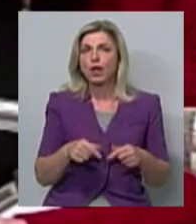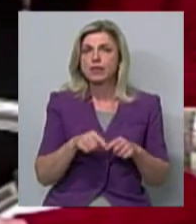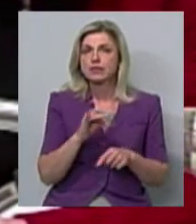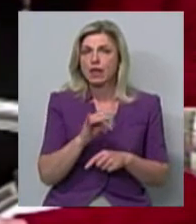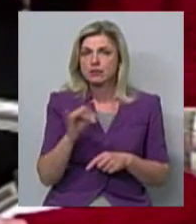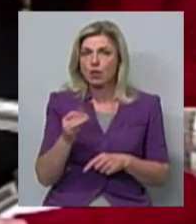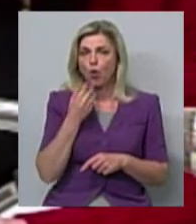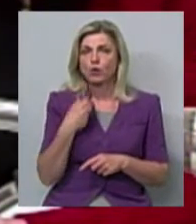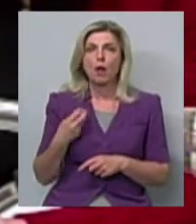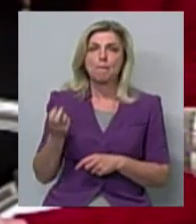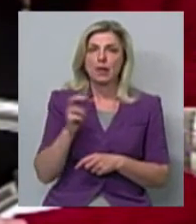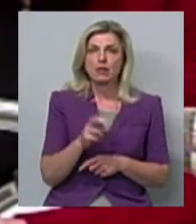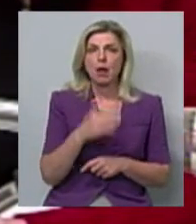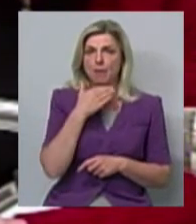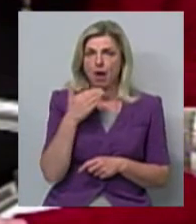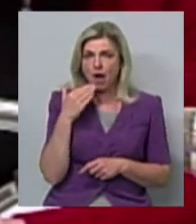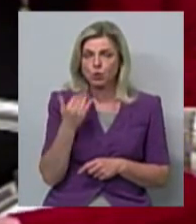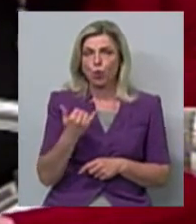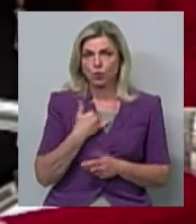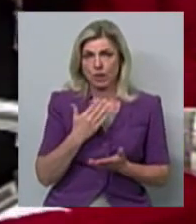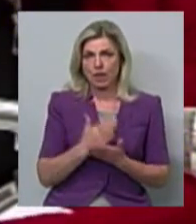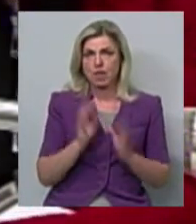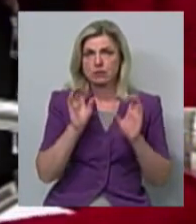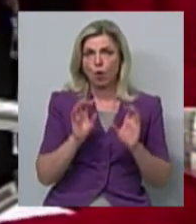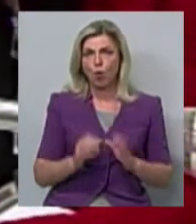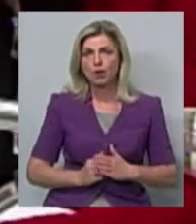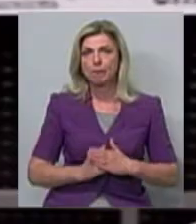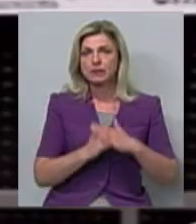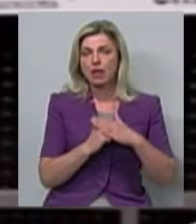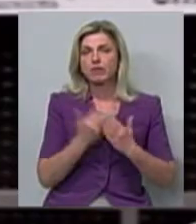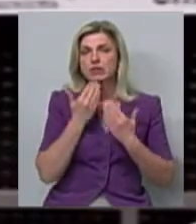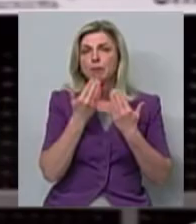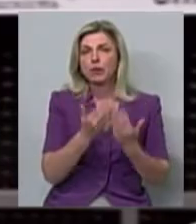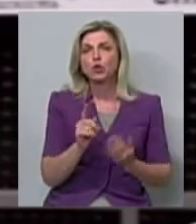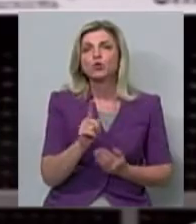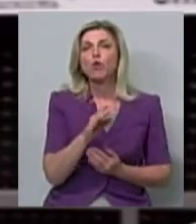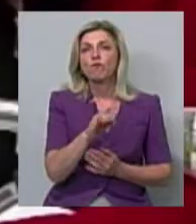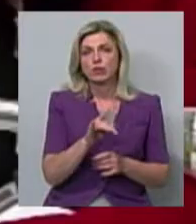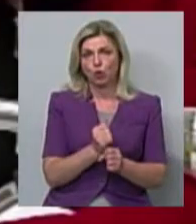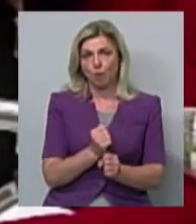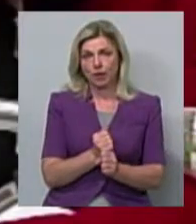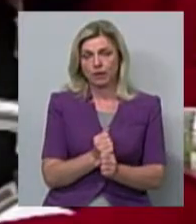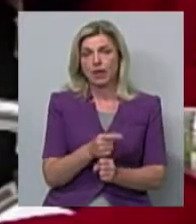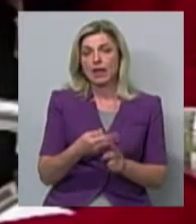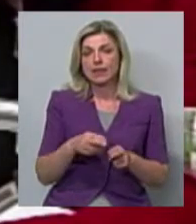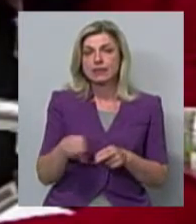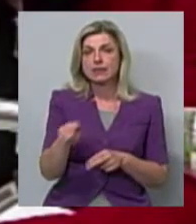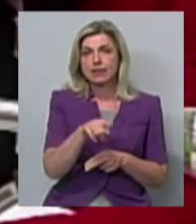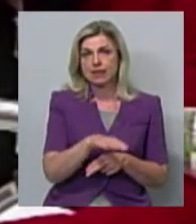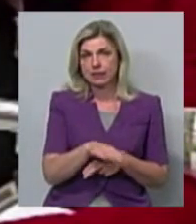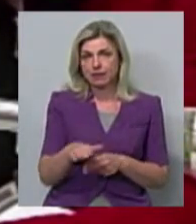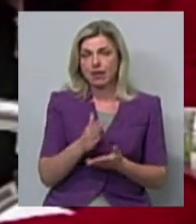нас прийде багато, в мене є законні підстави спитати, а що ви зробили? Ці діти, в них є